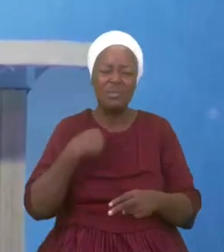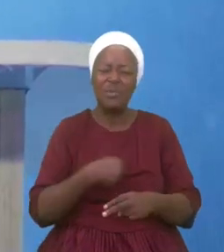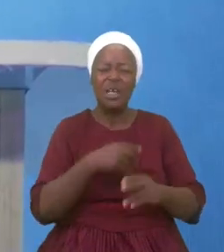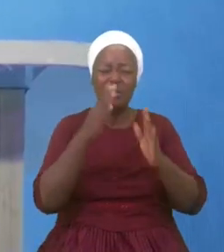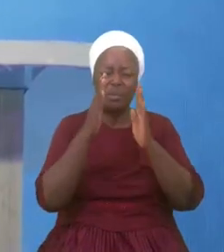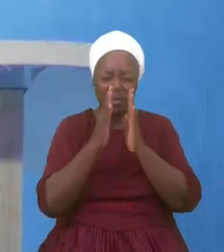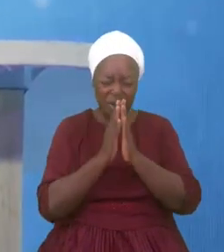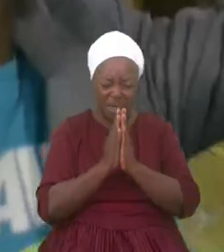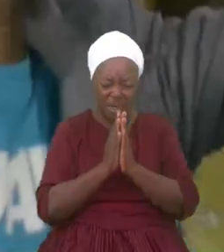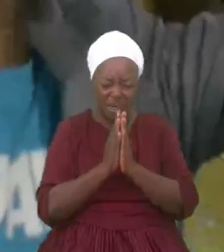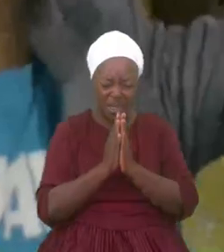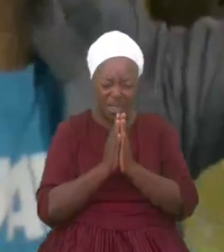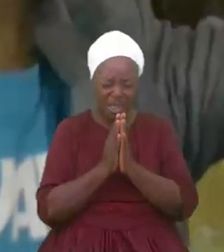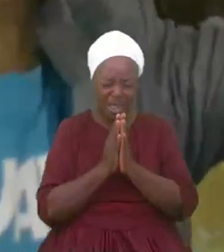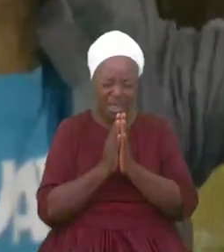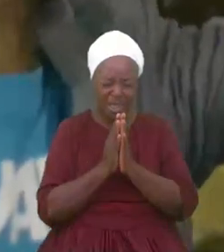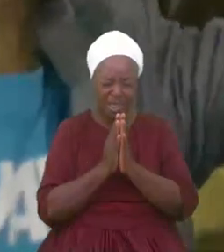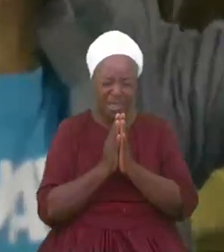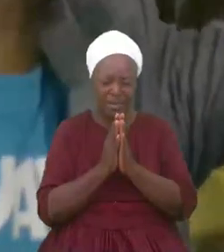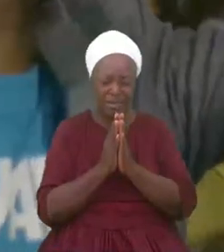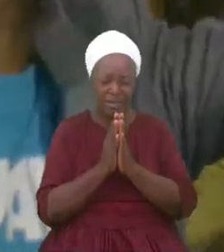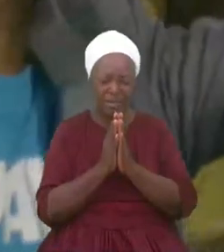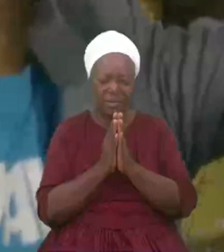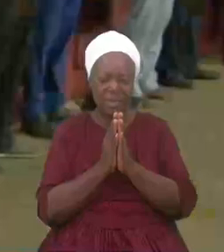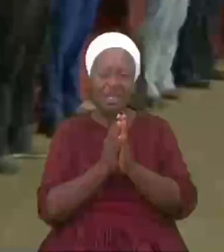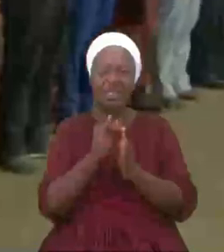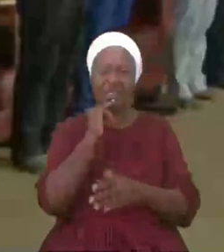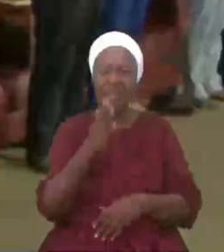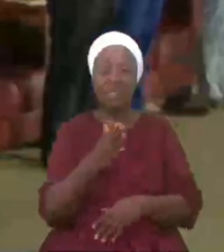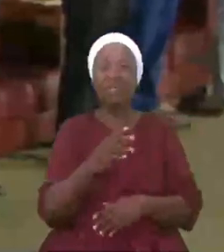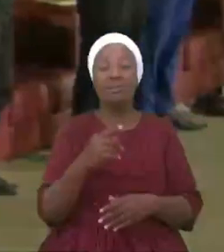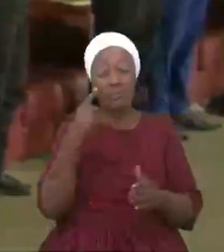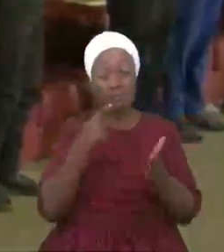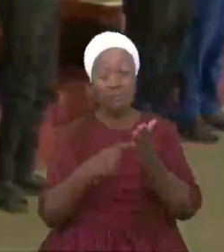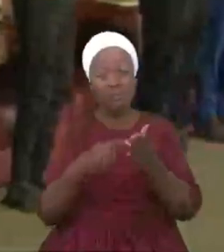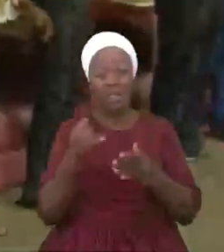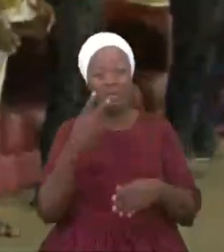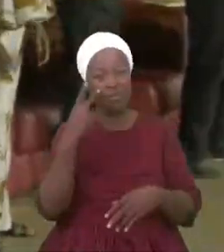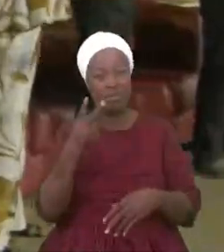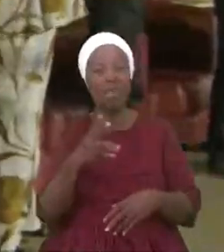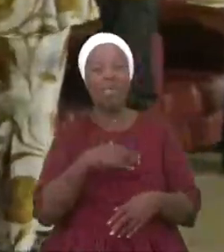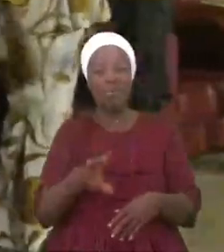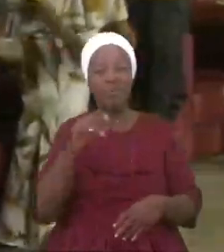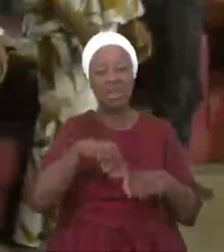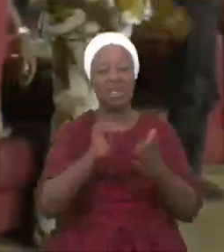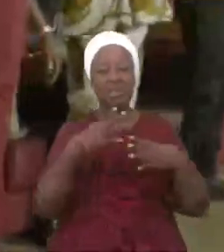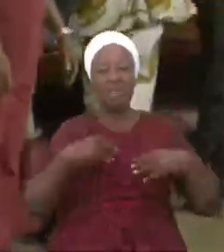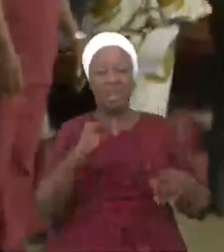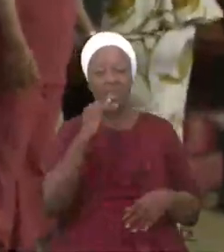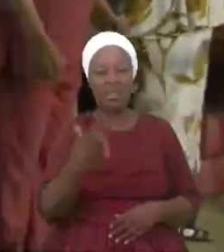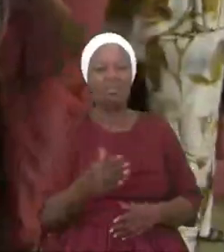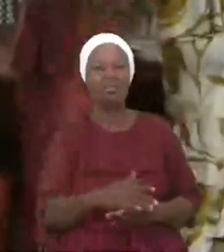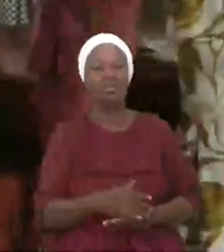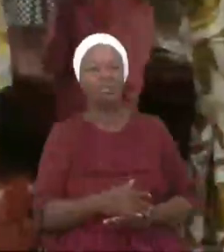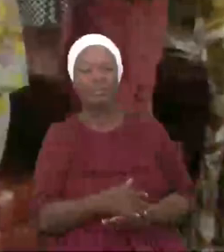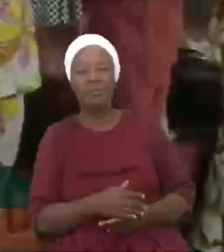la réponse au nord de Jésus nous prions amen c'est là